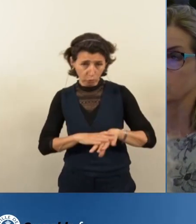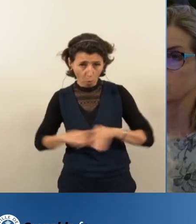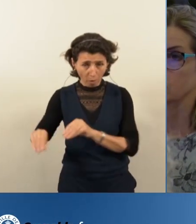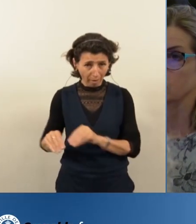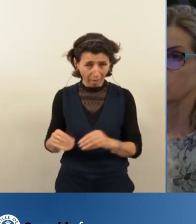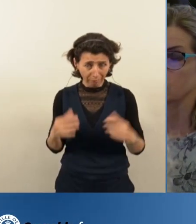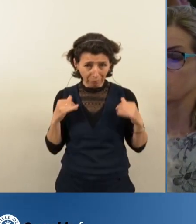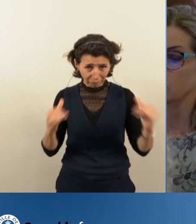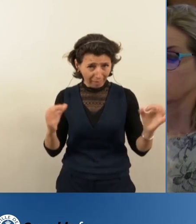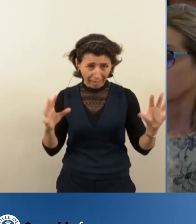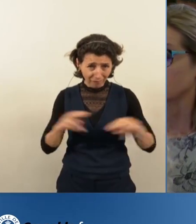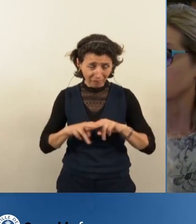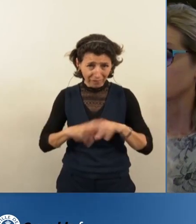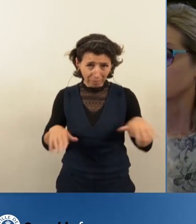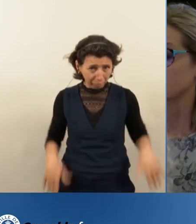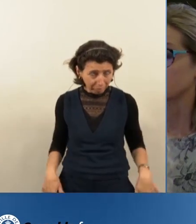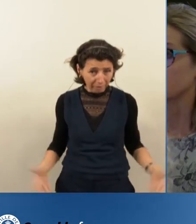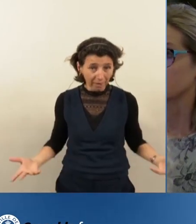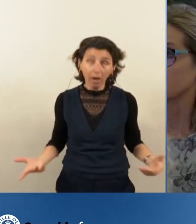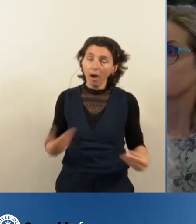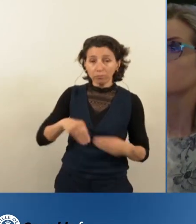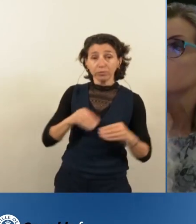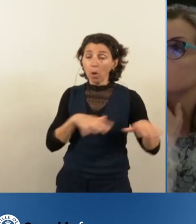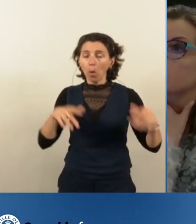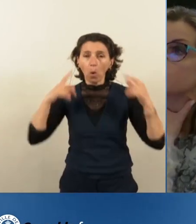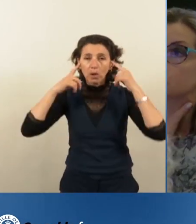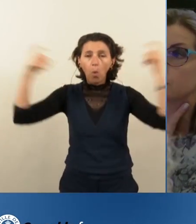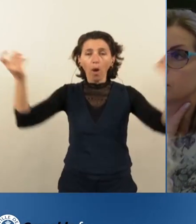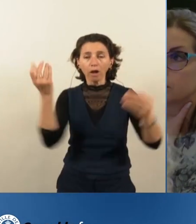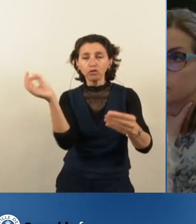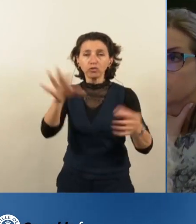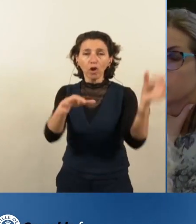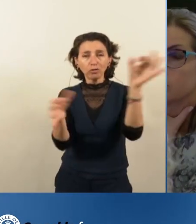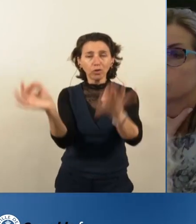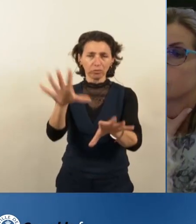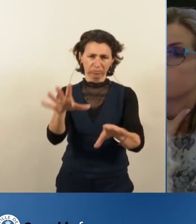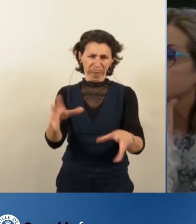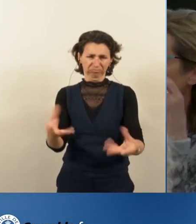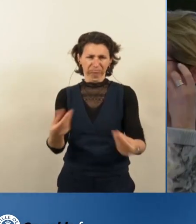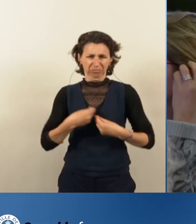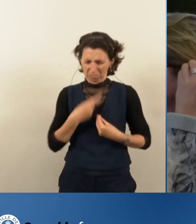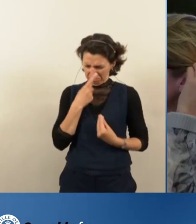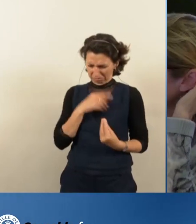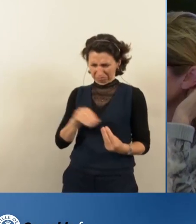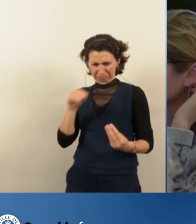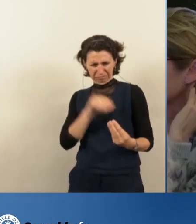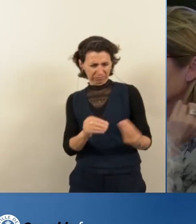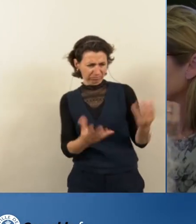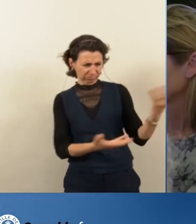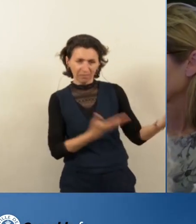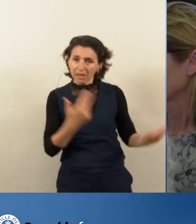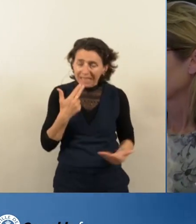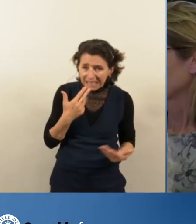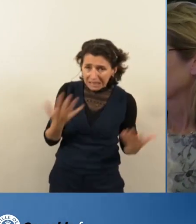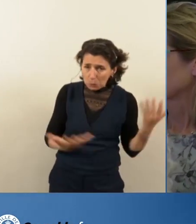il arrive même que vous théorisiez cette impuissance et moi ça me ça me rend vraiment très dubitatif sur votre qualité